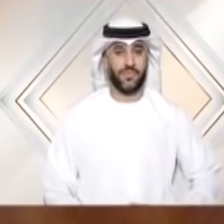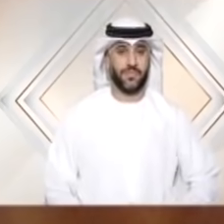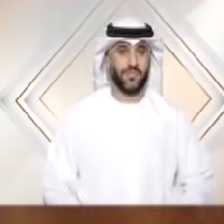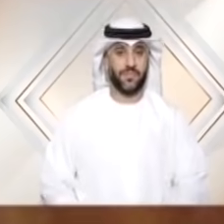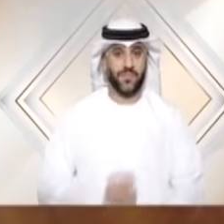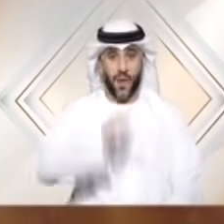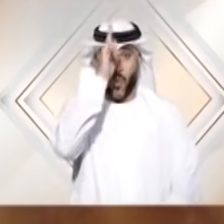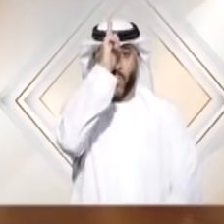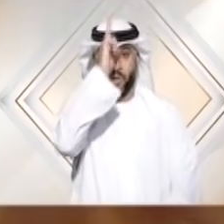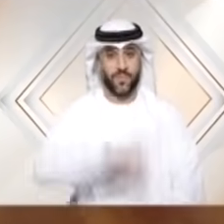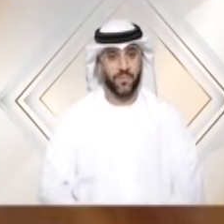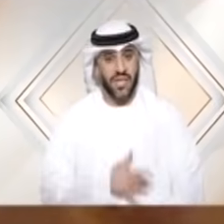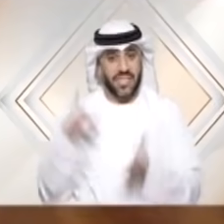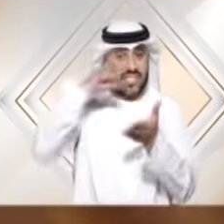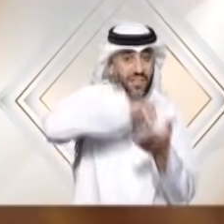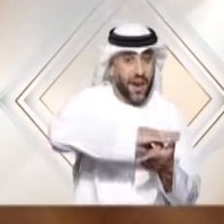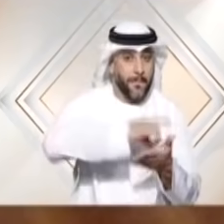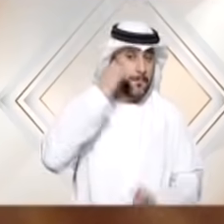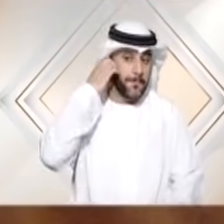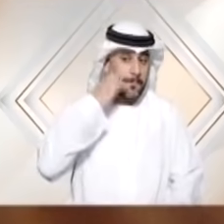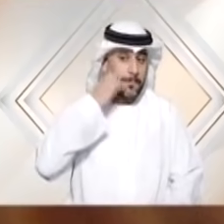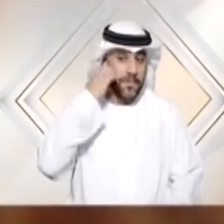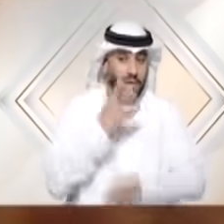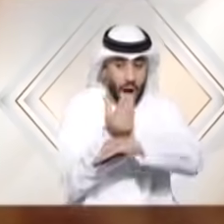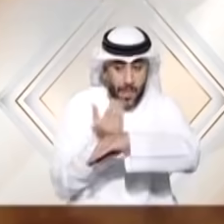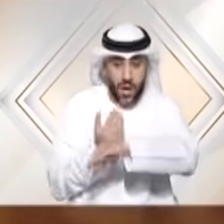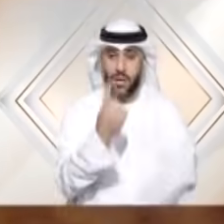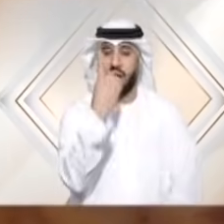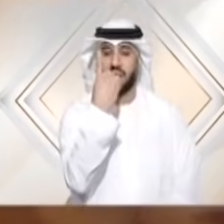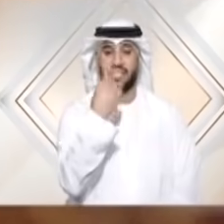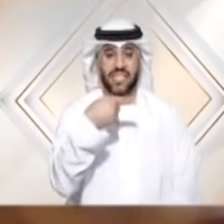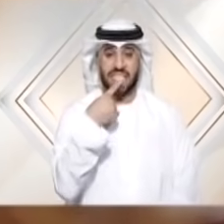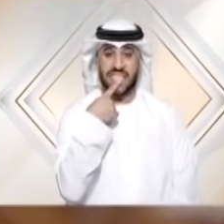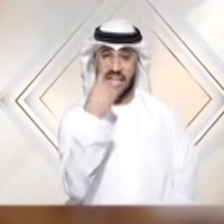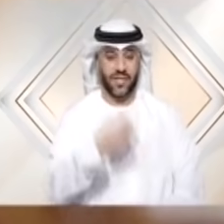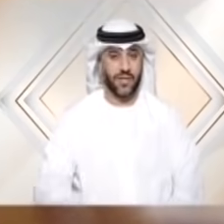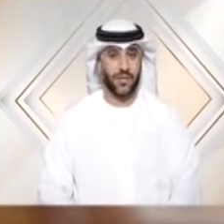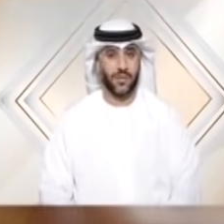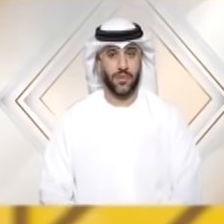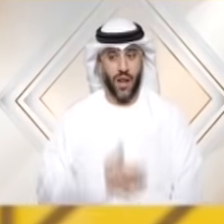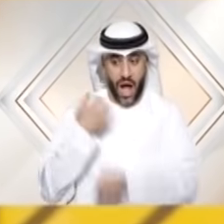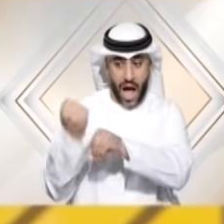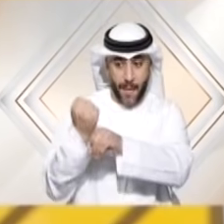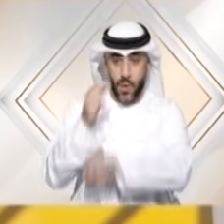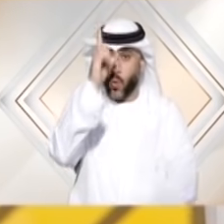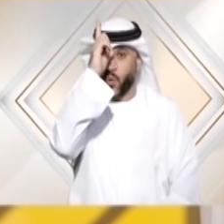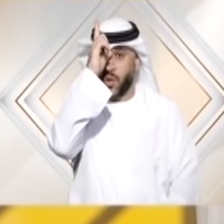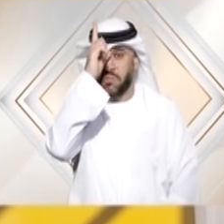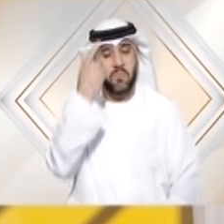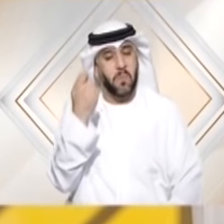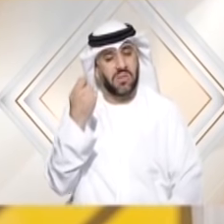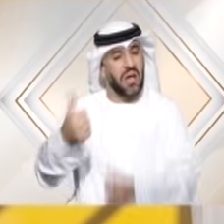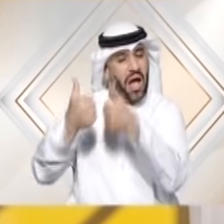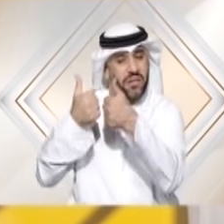أنا أردنية، أتيت للإمارات من 10 سنوات. نعم. أوكي. قبل ما أطلع للإمارات كنت أشتغل في الأردن، وضعي المادي